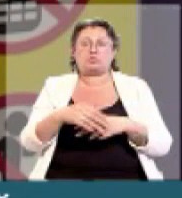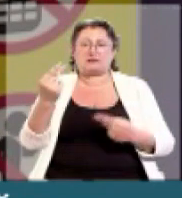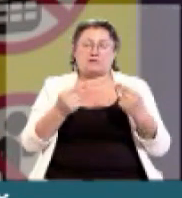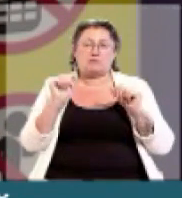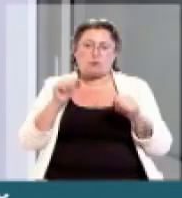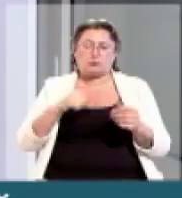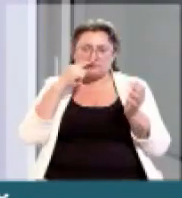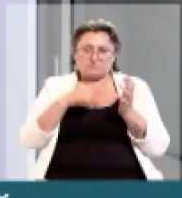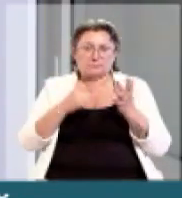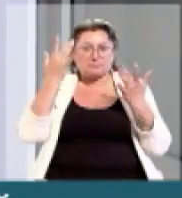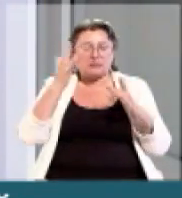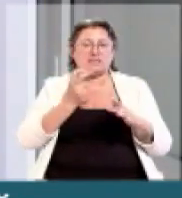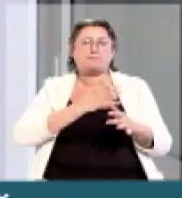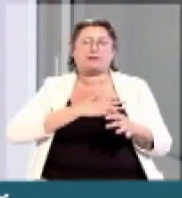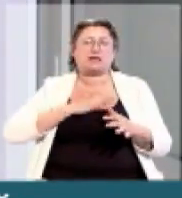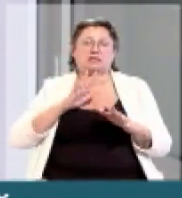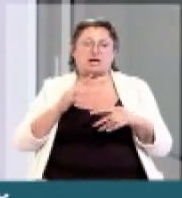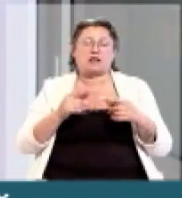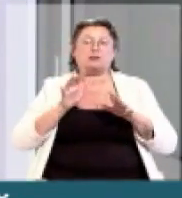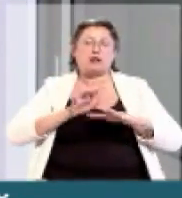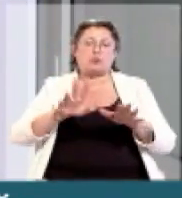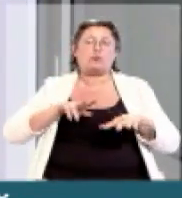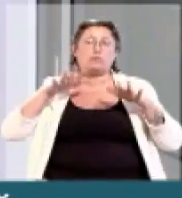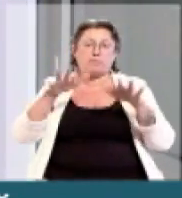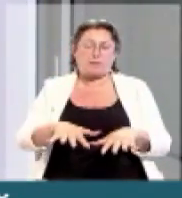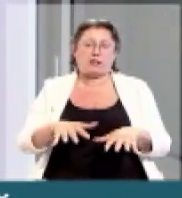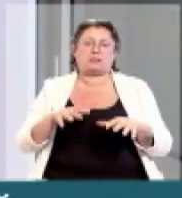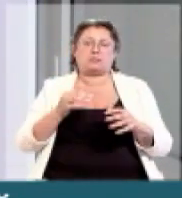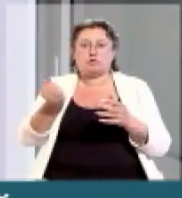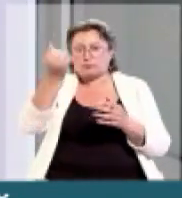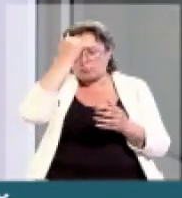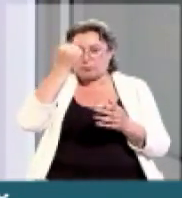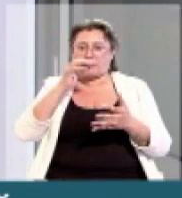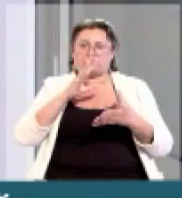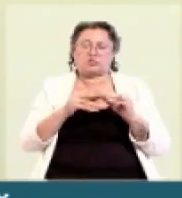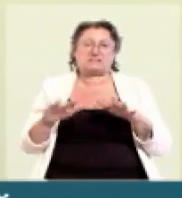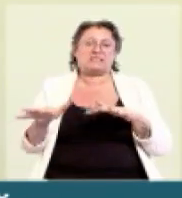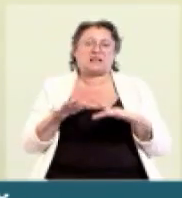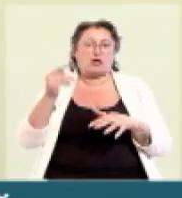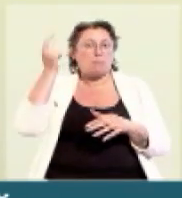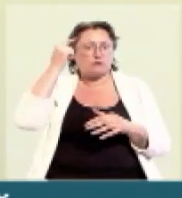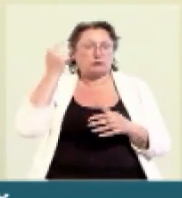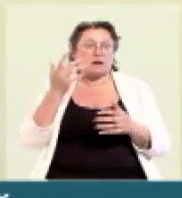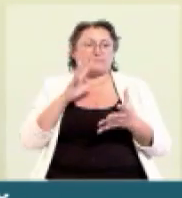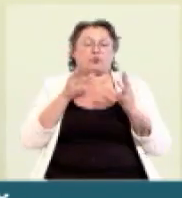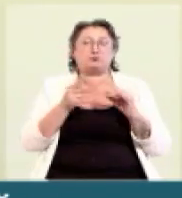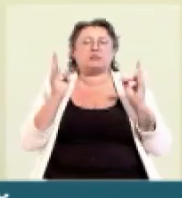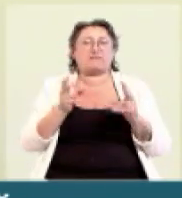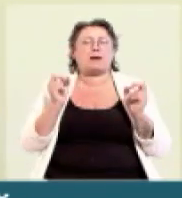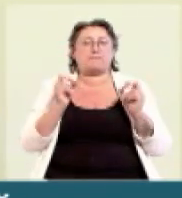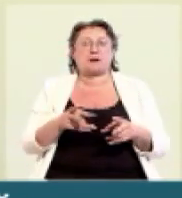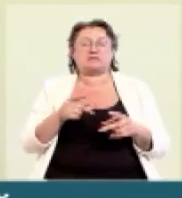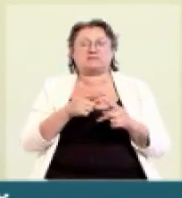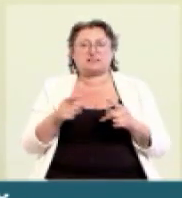могут привести к неприятным последствиям. Толкнули, упал, стукнулся лбом, а в результате сотрясения мозга. В общем,